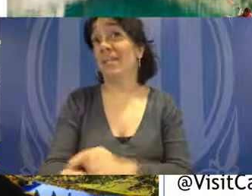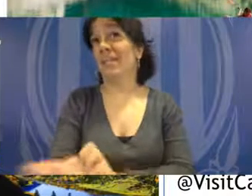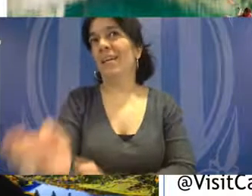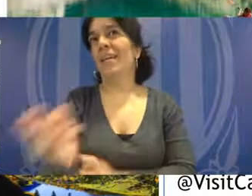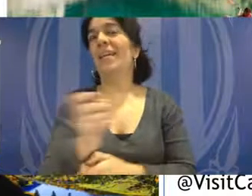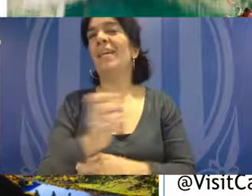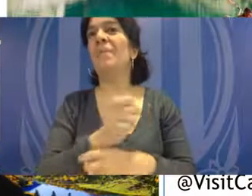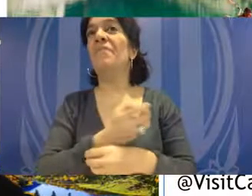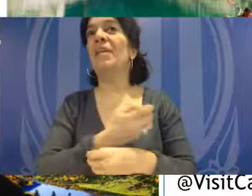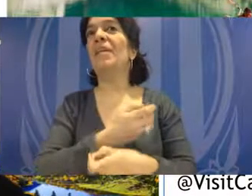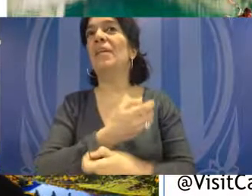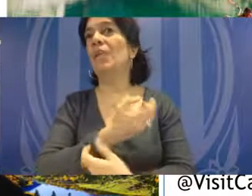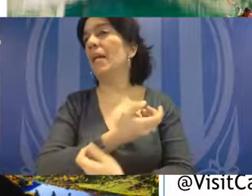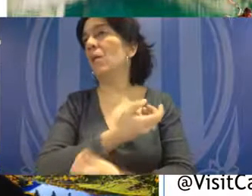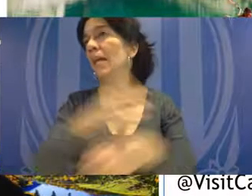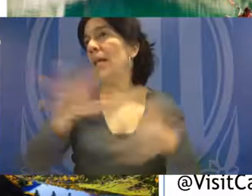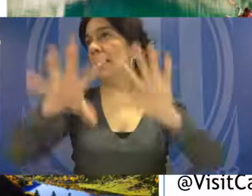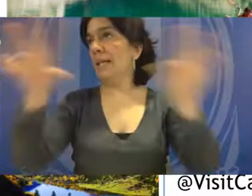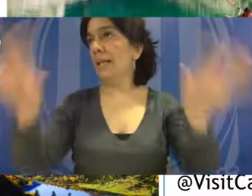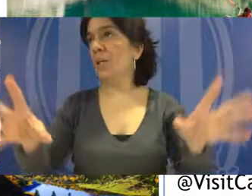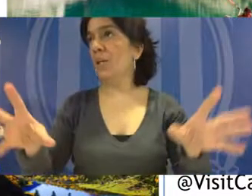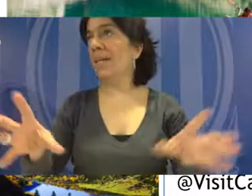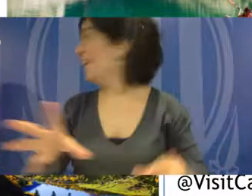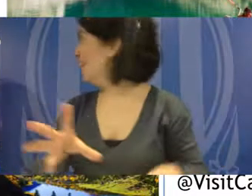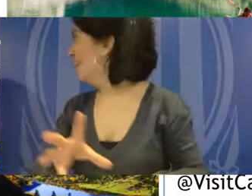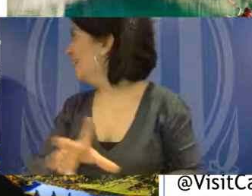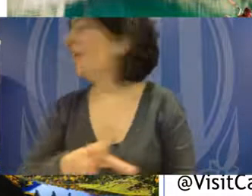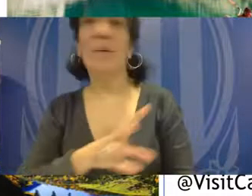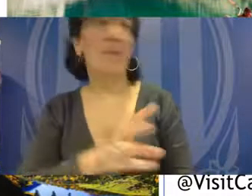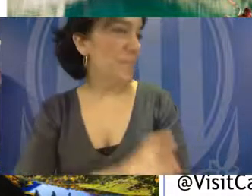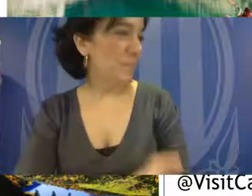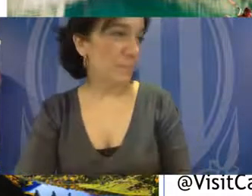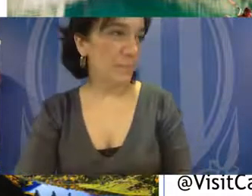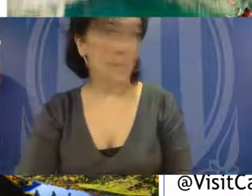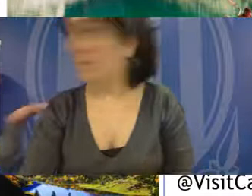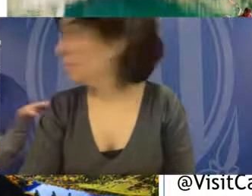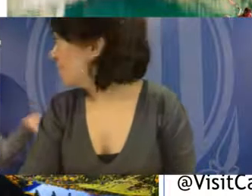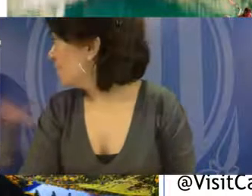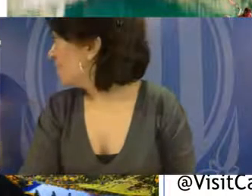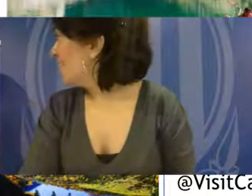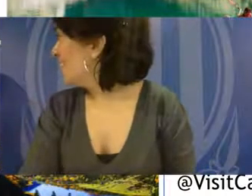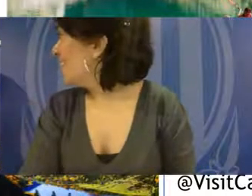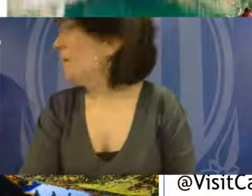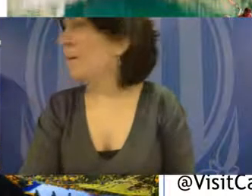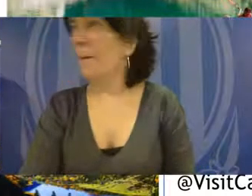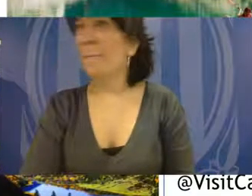videobloggers. I vam fer de tot arreu del territori català.